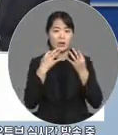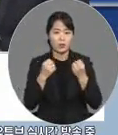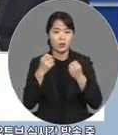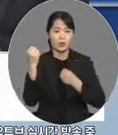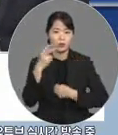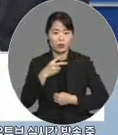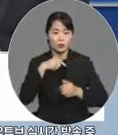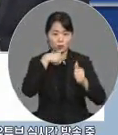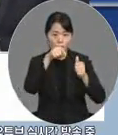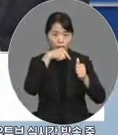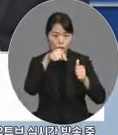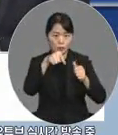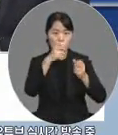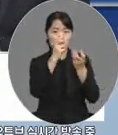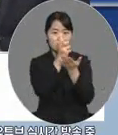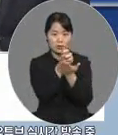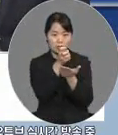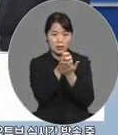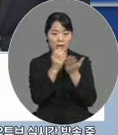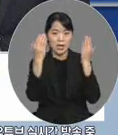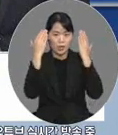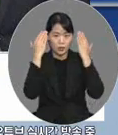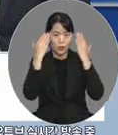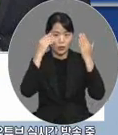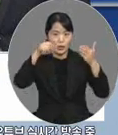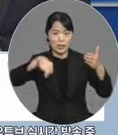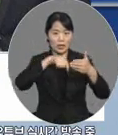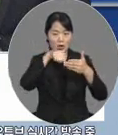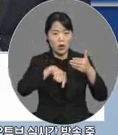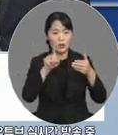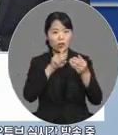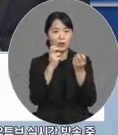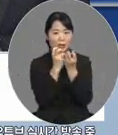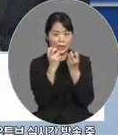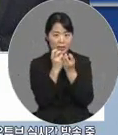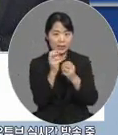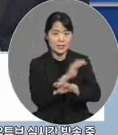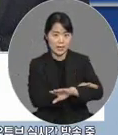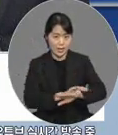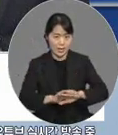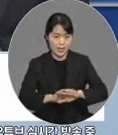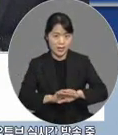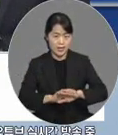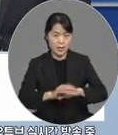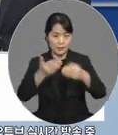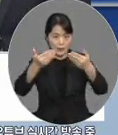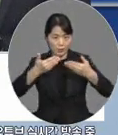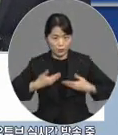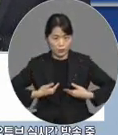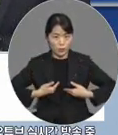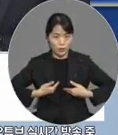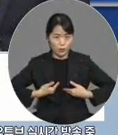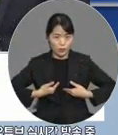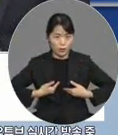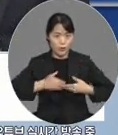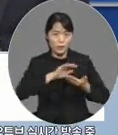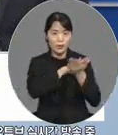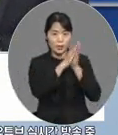교육청의 교육정책이 학교 현장에서 어떻게 잘 적용되는지 또는 어떤 변형을